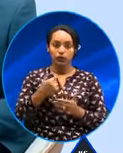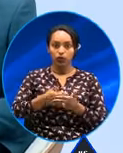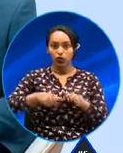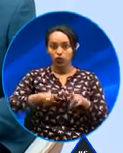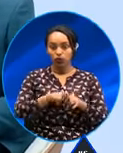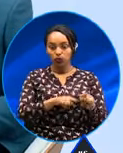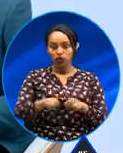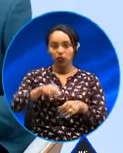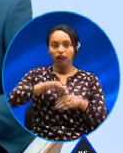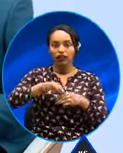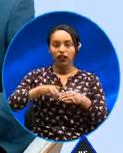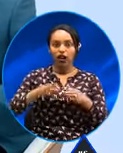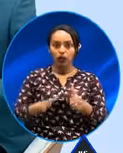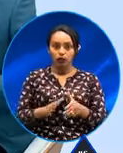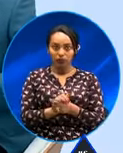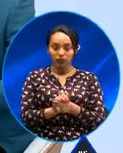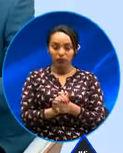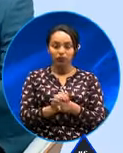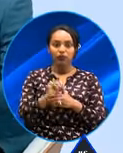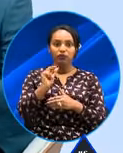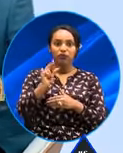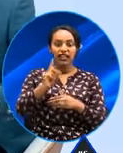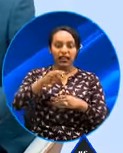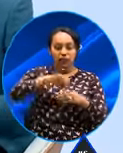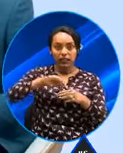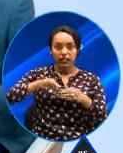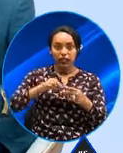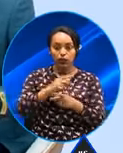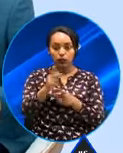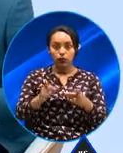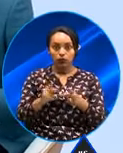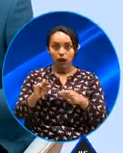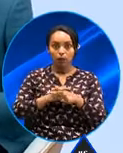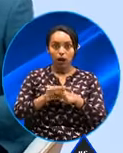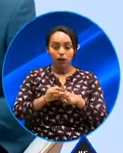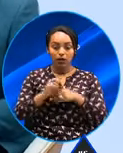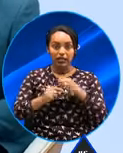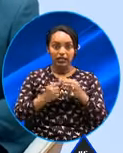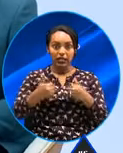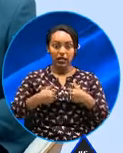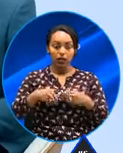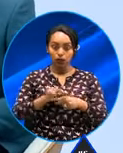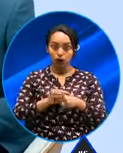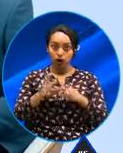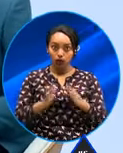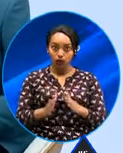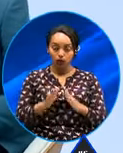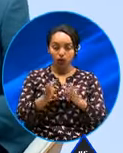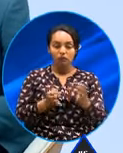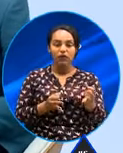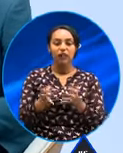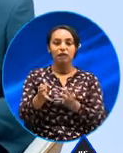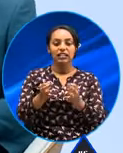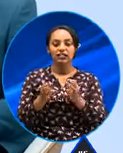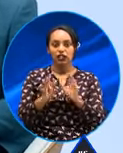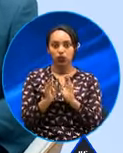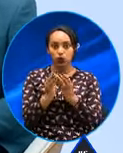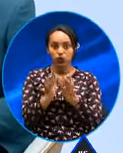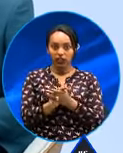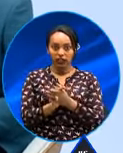እንዲሁም ደግሞ አተካከሉም በየሚተከልበት አካባቢዎች ባለሙያ ስላለ ባለሙያው በሚያስረዳው